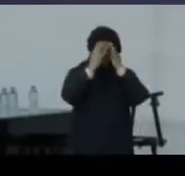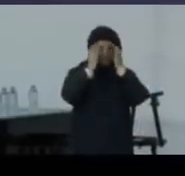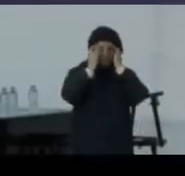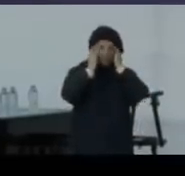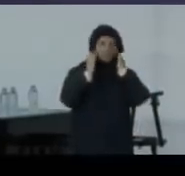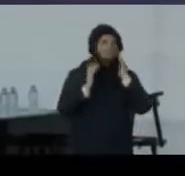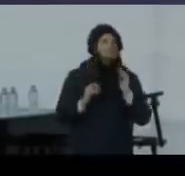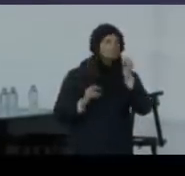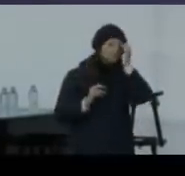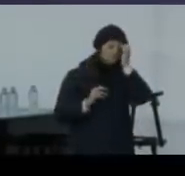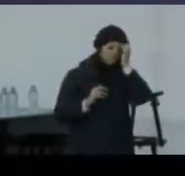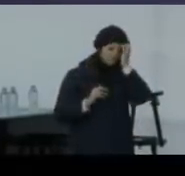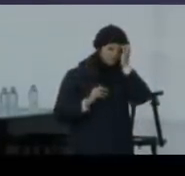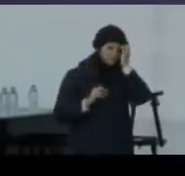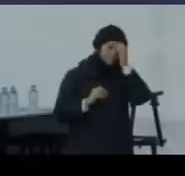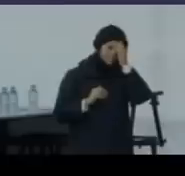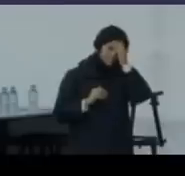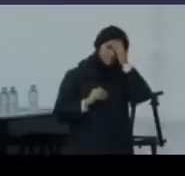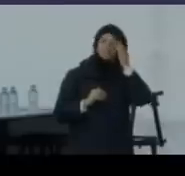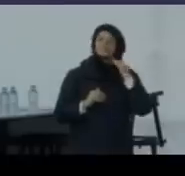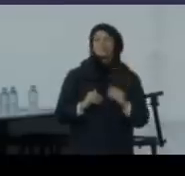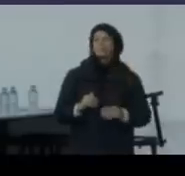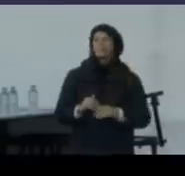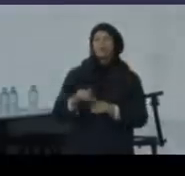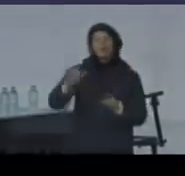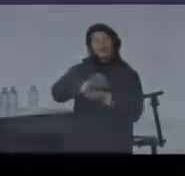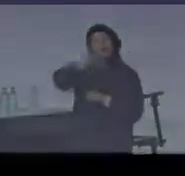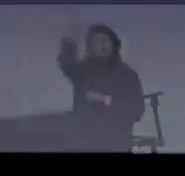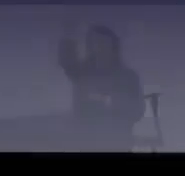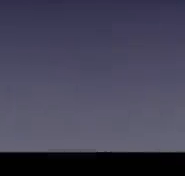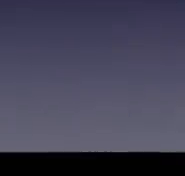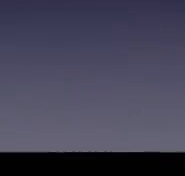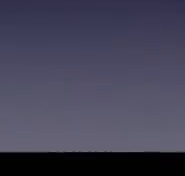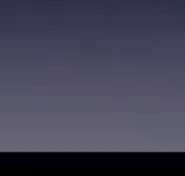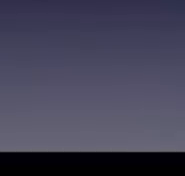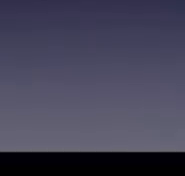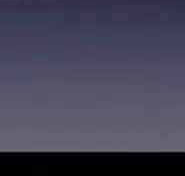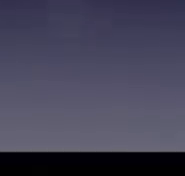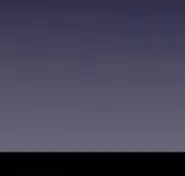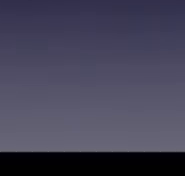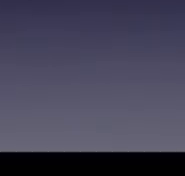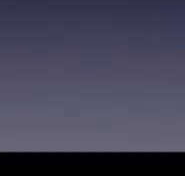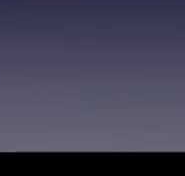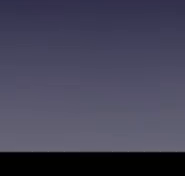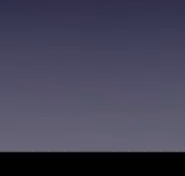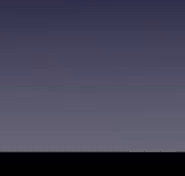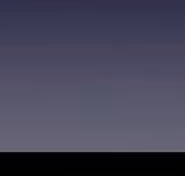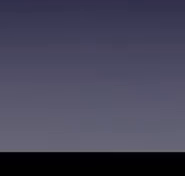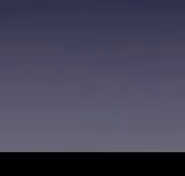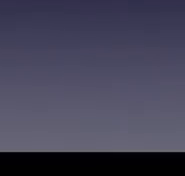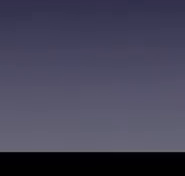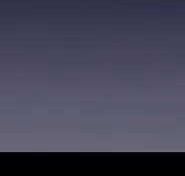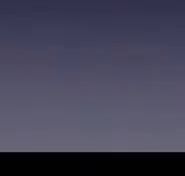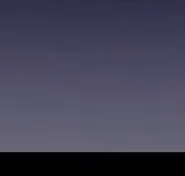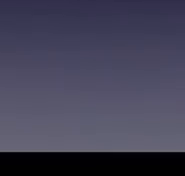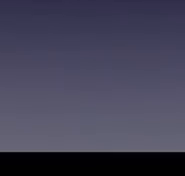speggetti. Allora noi dobbiamo fare per prima cosa quello che abbiamo sempre detto, e quello che abbiamo sempre detto abbiamo fatto.